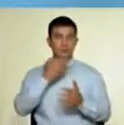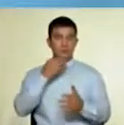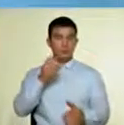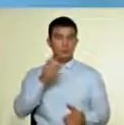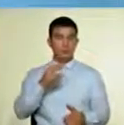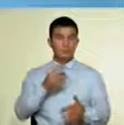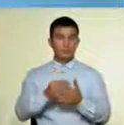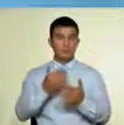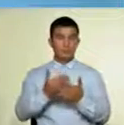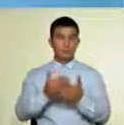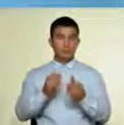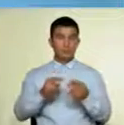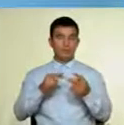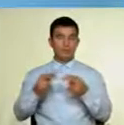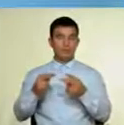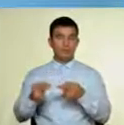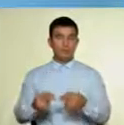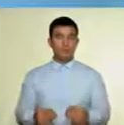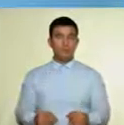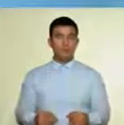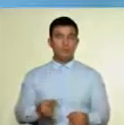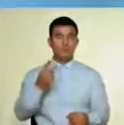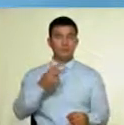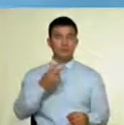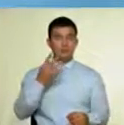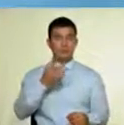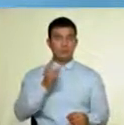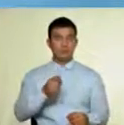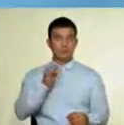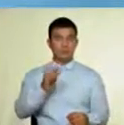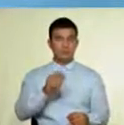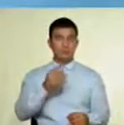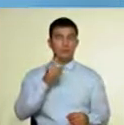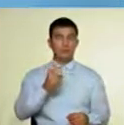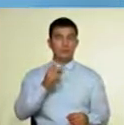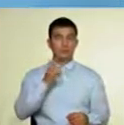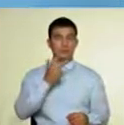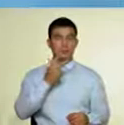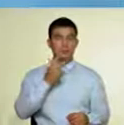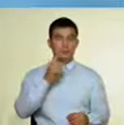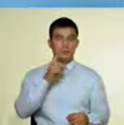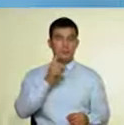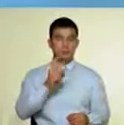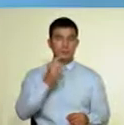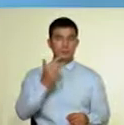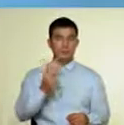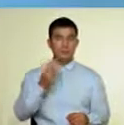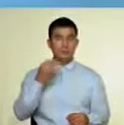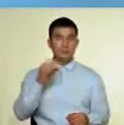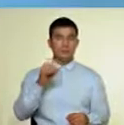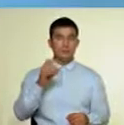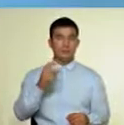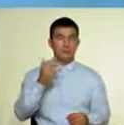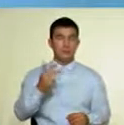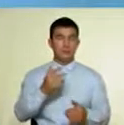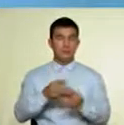standart shaklga keltirish uchun, demak 24 ning o'zi x kubni x ga ko'paytirsak, x ning 4-chi darajasi